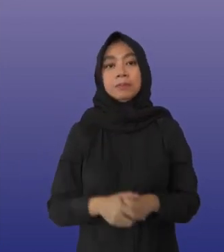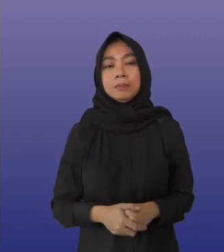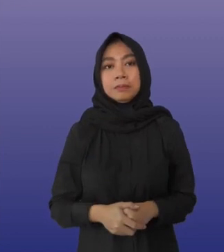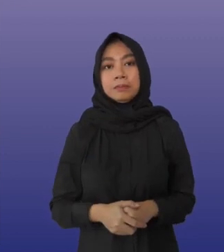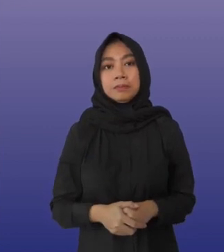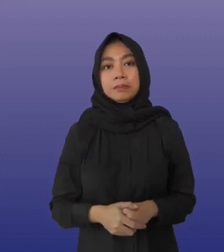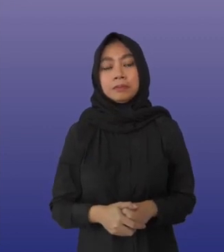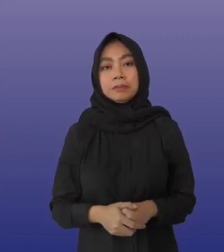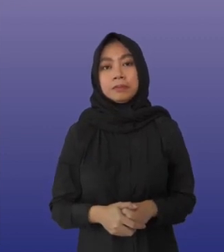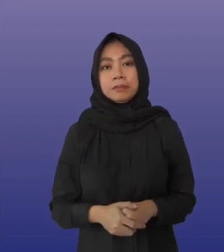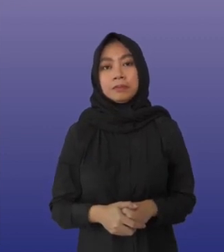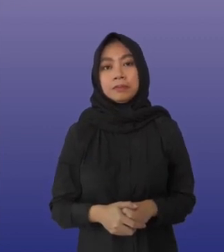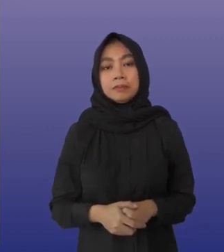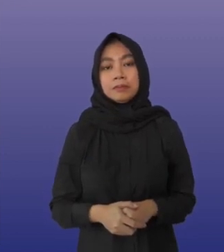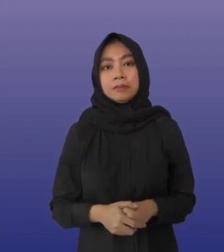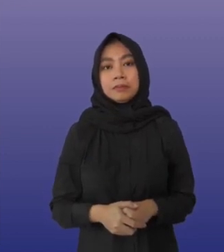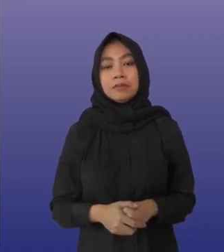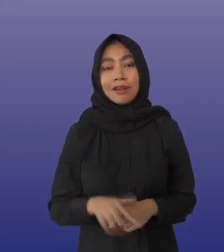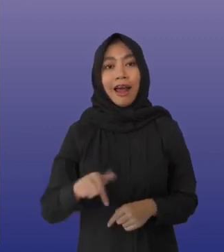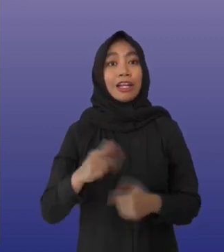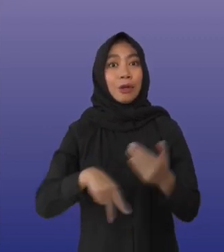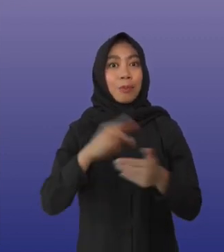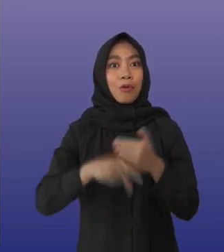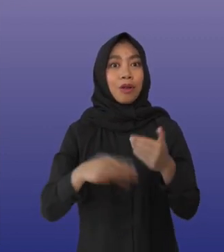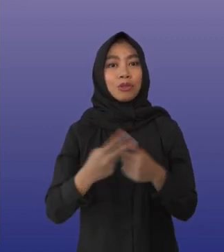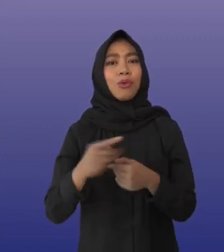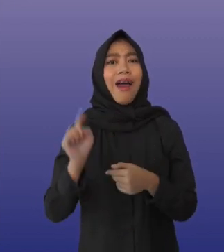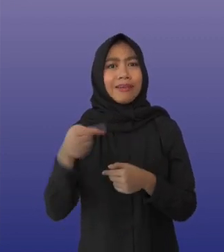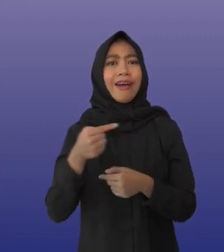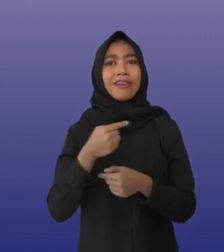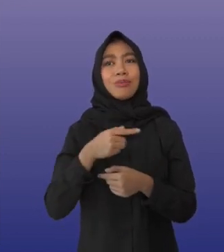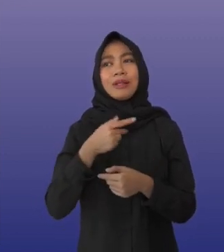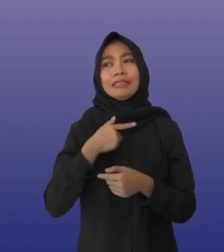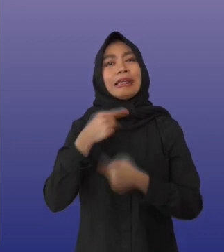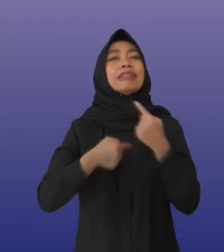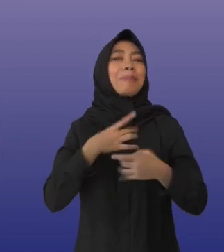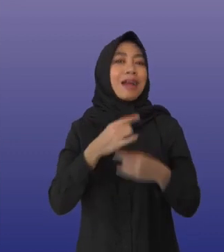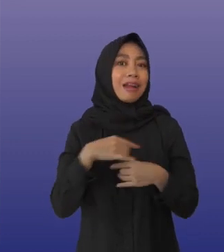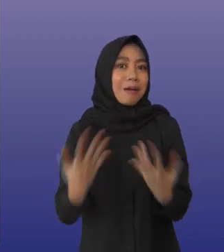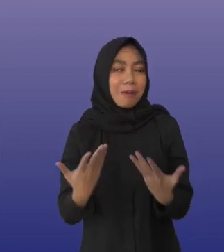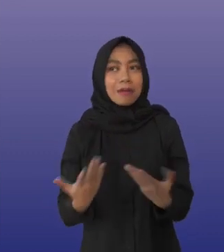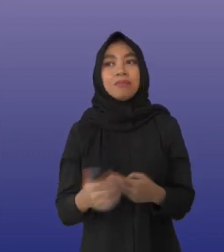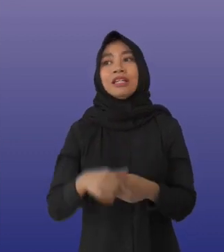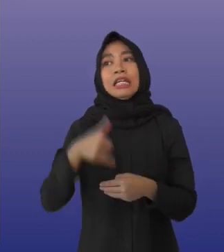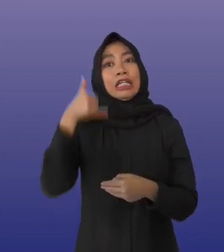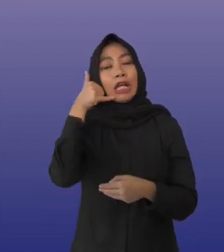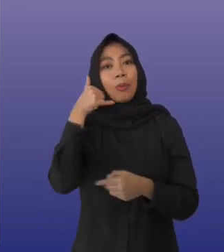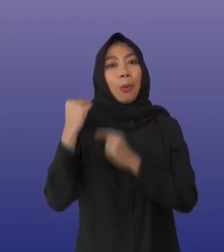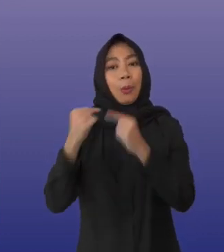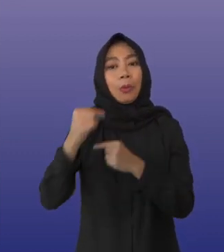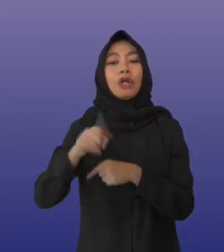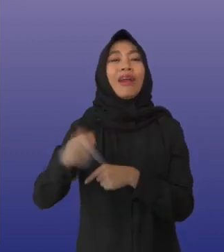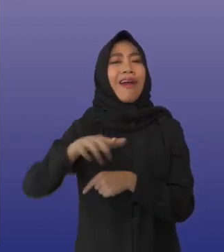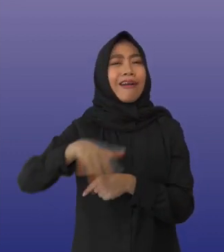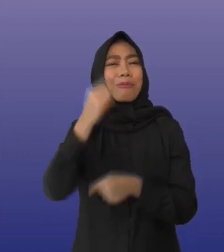tiba-tiba ada seorang siswa yang menangis, ya. Seorang siswa yang menangis karena rindu terhadap